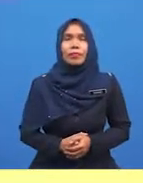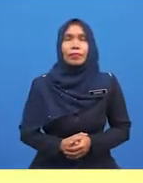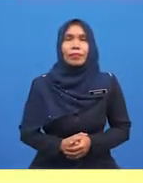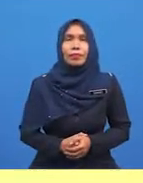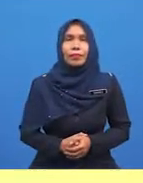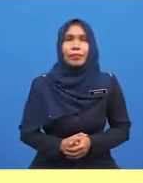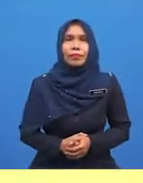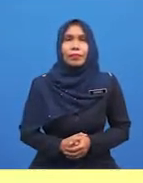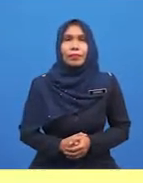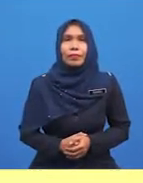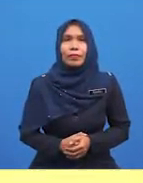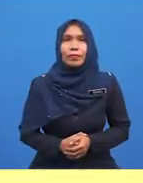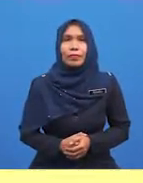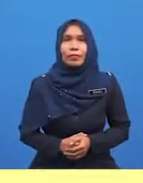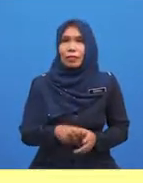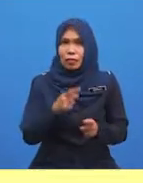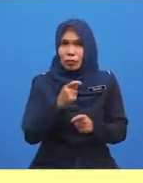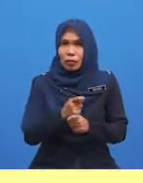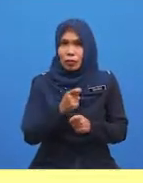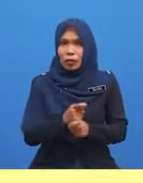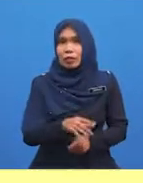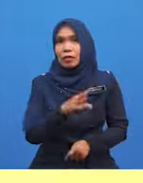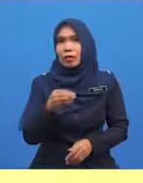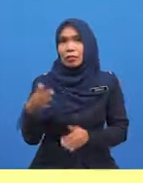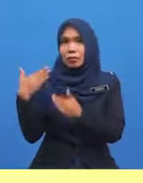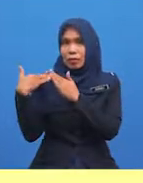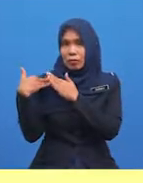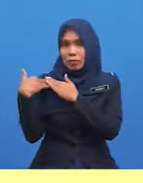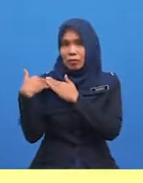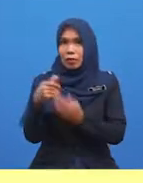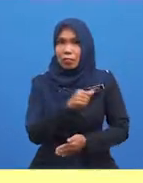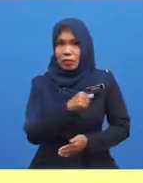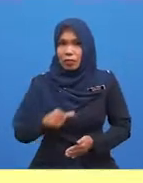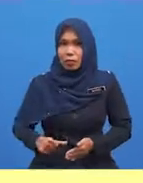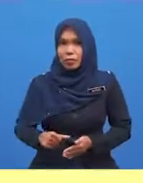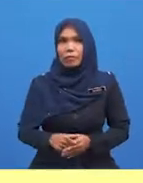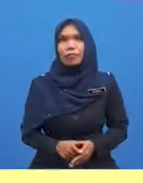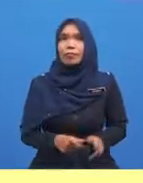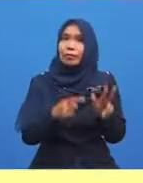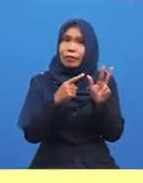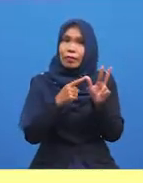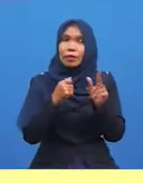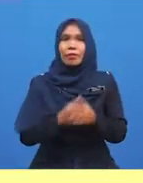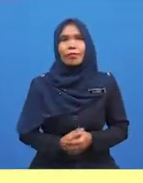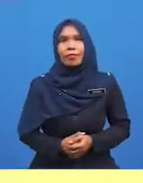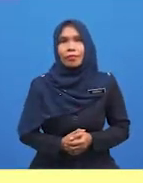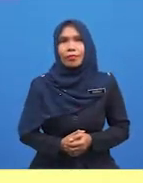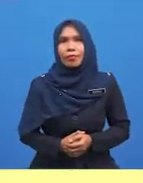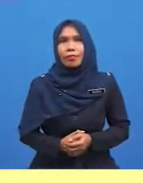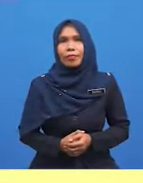Persekutuan. Tugas dan tanggungjawab Yang di-Pertuan Agong yang ketiga pula ialah